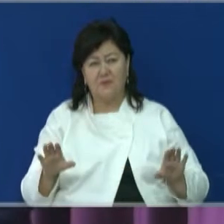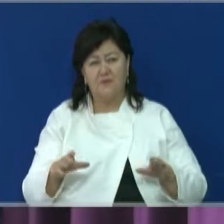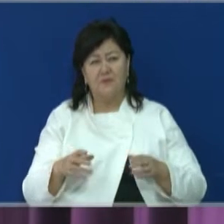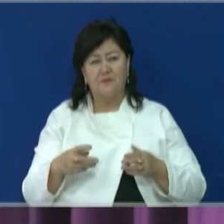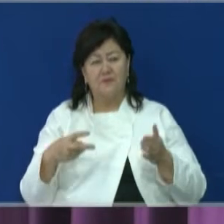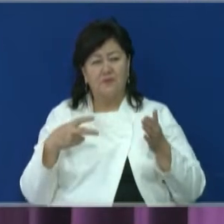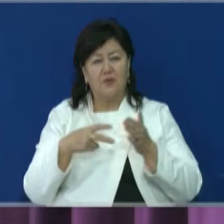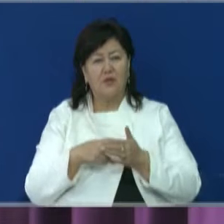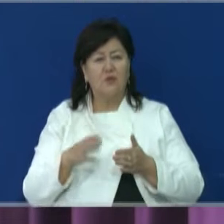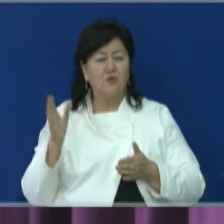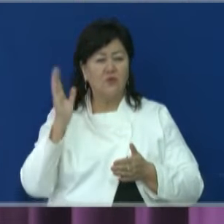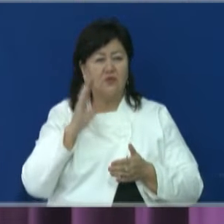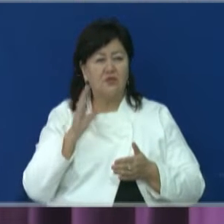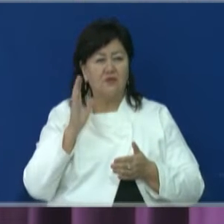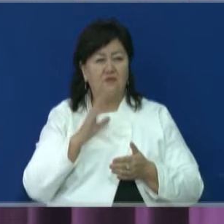енді